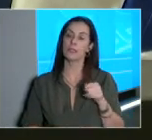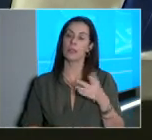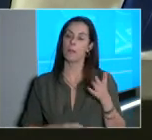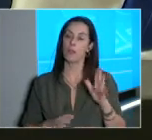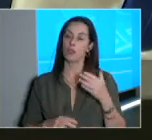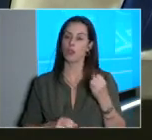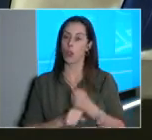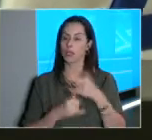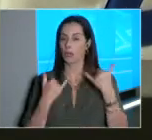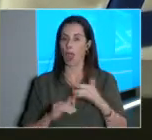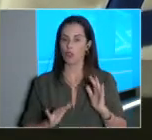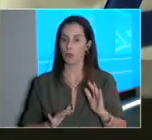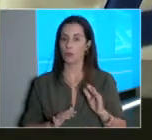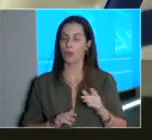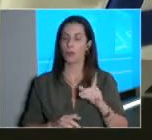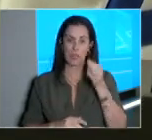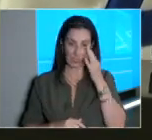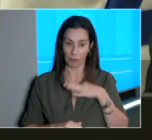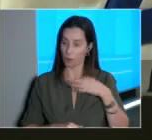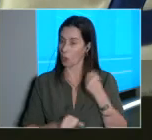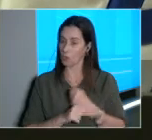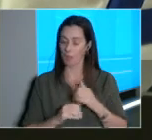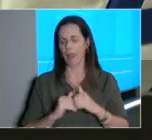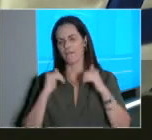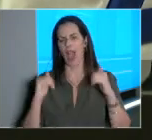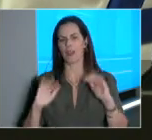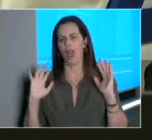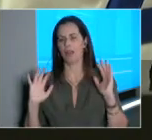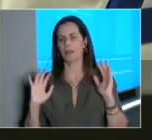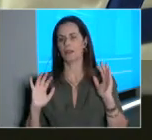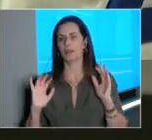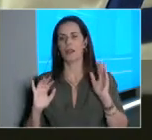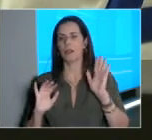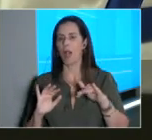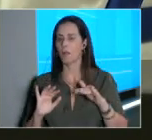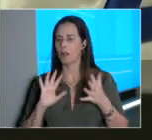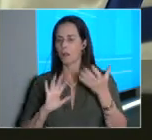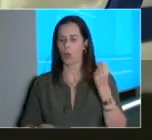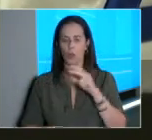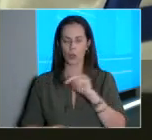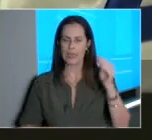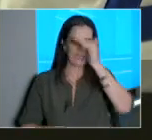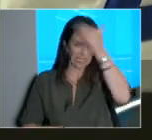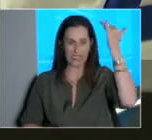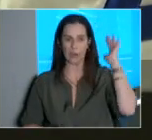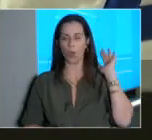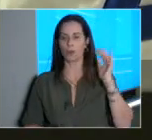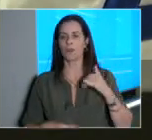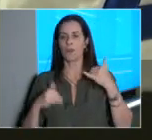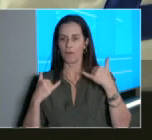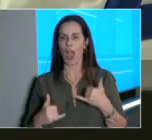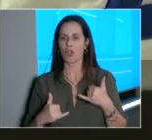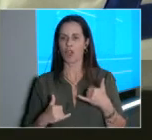המהלך שמדברים עליו עכשיו, כמו שאתם שמתם לב, הם עושים הפרדה, ואותו דבר, לקחו נושא, ניפחו אותו לממדי פיל,